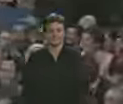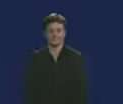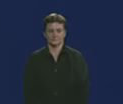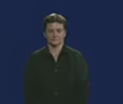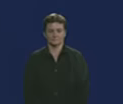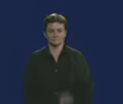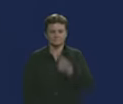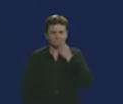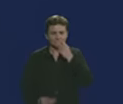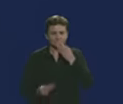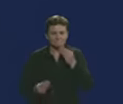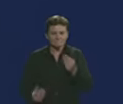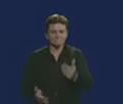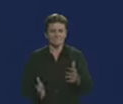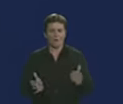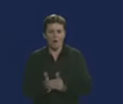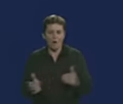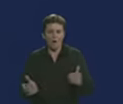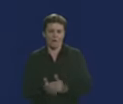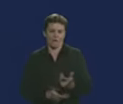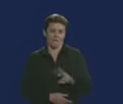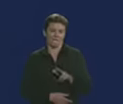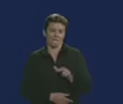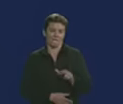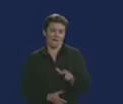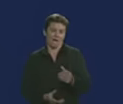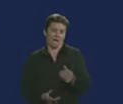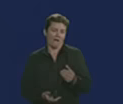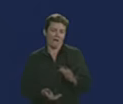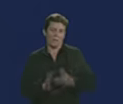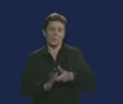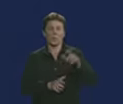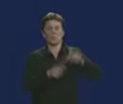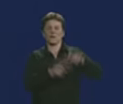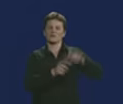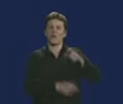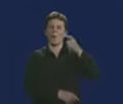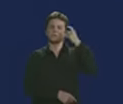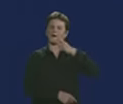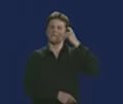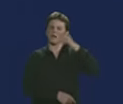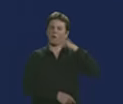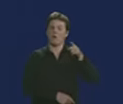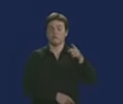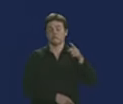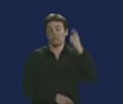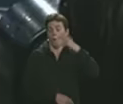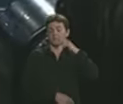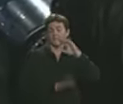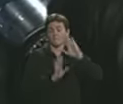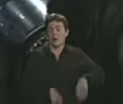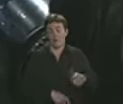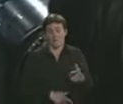Je sens que vous allez une fois encore infliger un démenti à tous ces observateurs qui observent si mal,